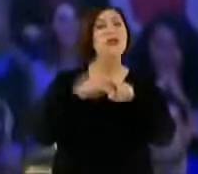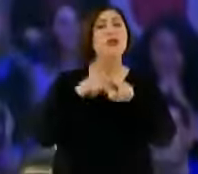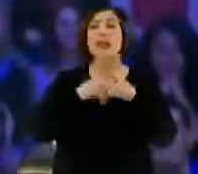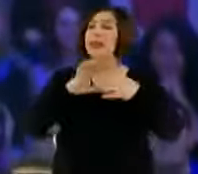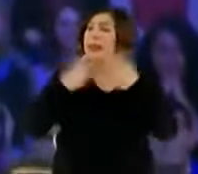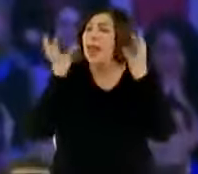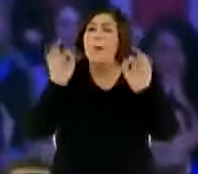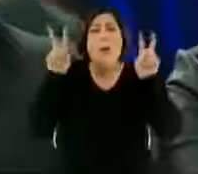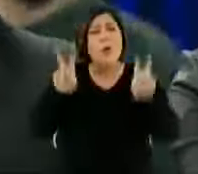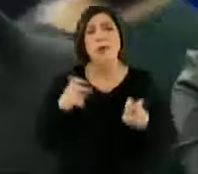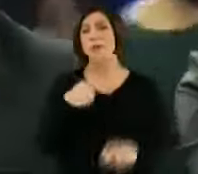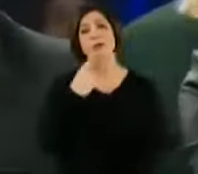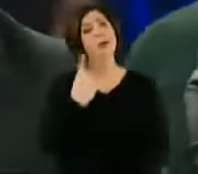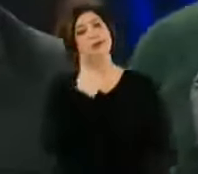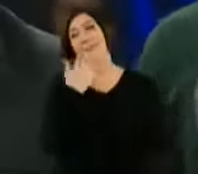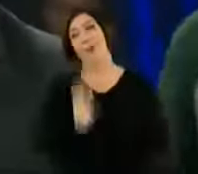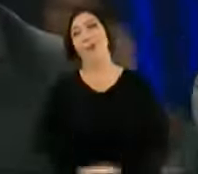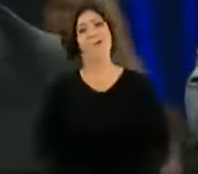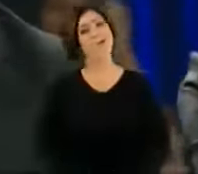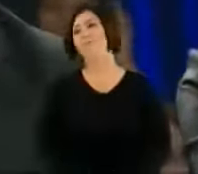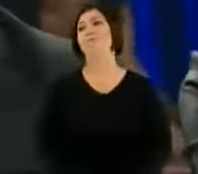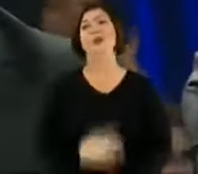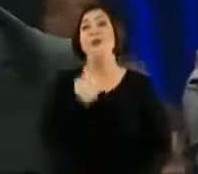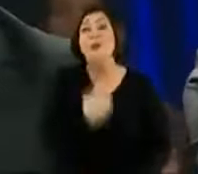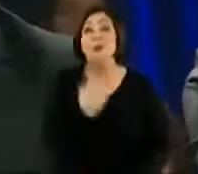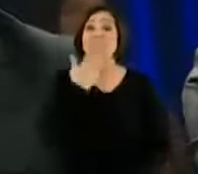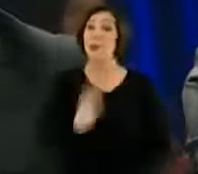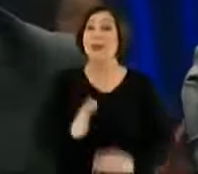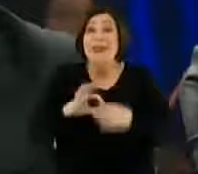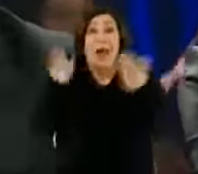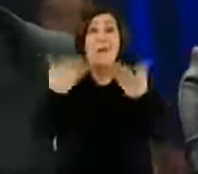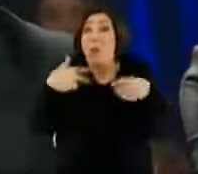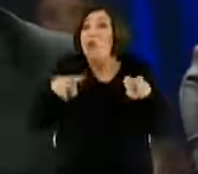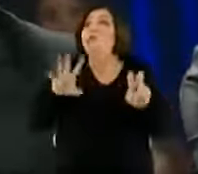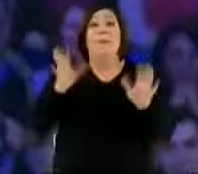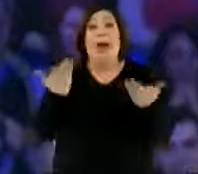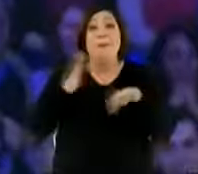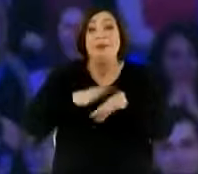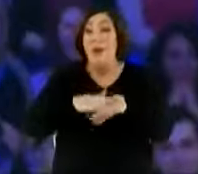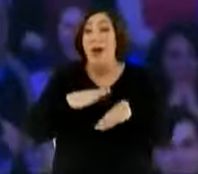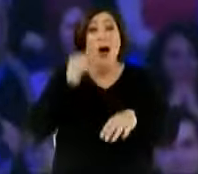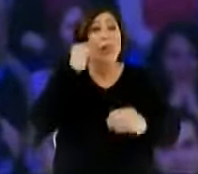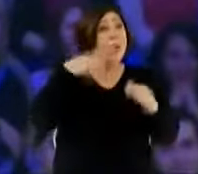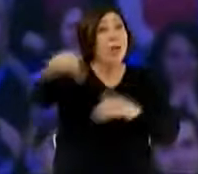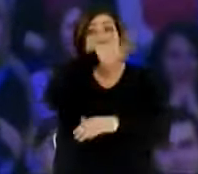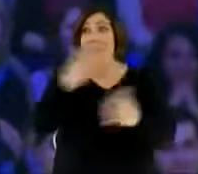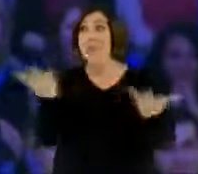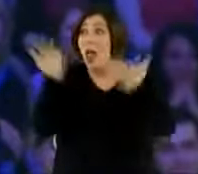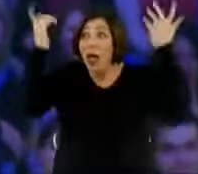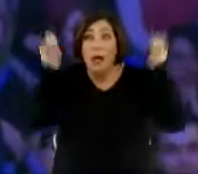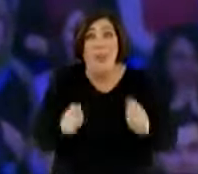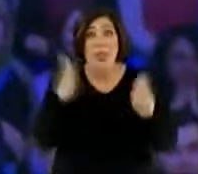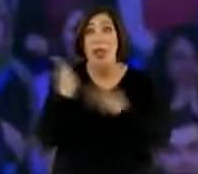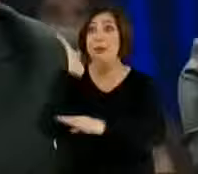Yaşar, niye sürekli oturuyorsun? Söyleyecek bir şeyim yok. Sözüm yok. Ne yapayım, oturmayıp ne yapayım? Ya el alem neler yaptı